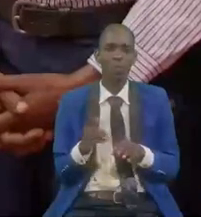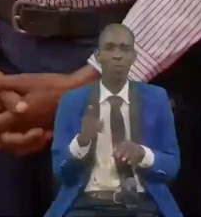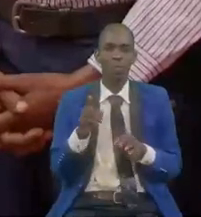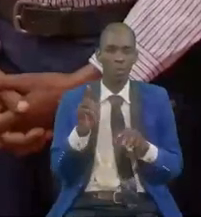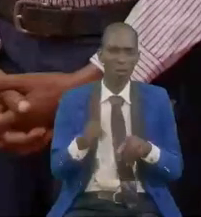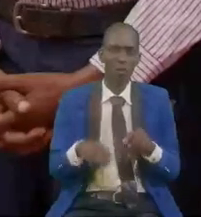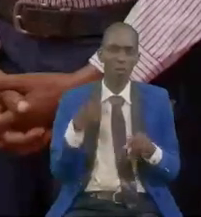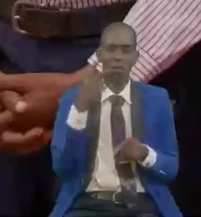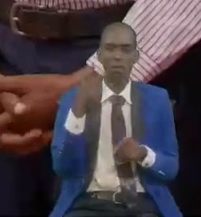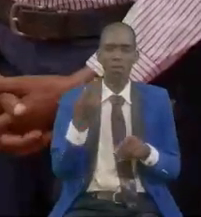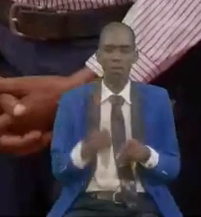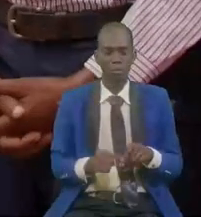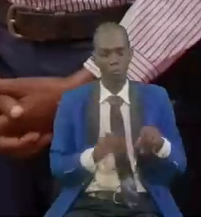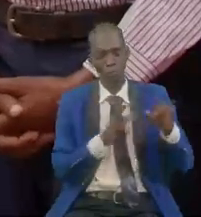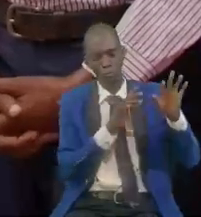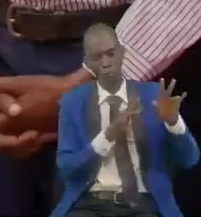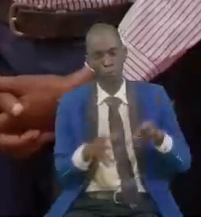vos comportements